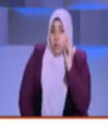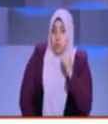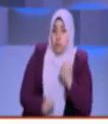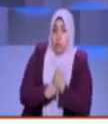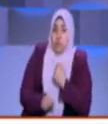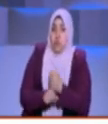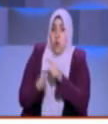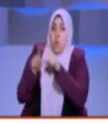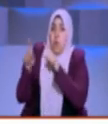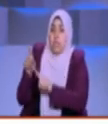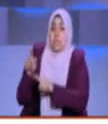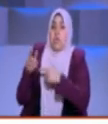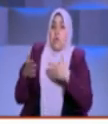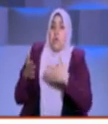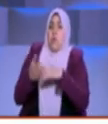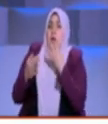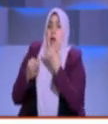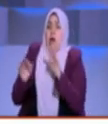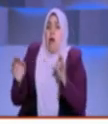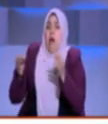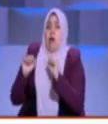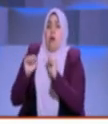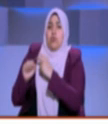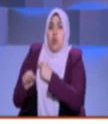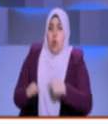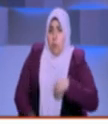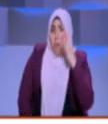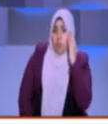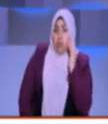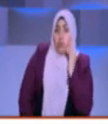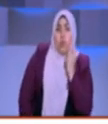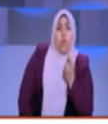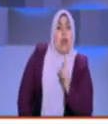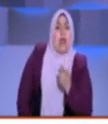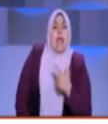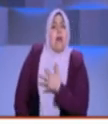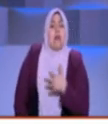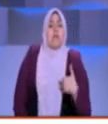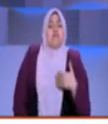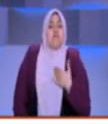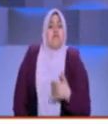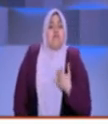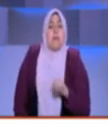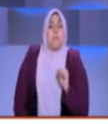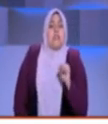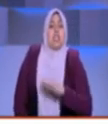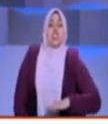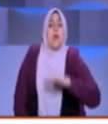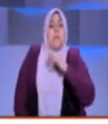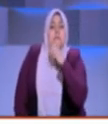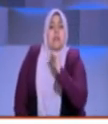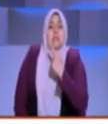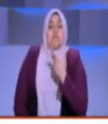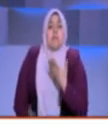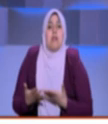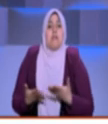إيمانويل ماكرون ربما كانت خلال الشهرين الماضيين اتساقا مع أداءاته حول كورونا، لكن ماذا عن الرضا العام تجاه أداء الدولة الفرنسية مع